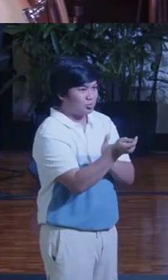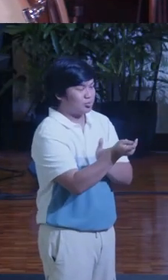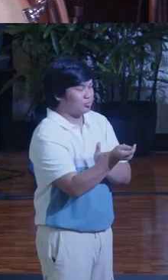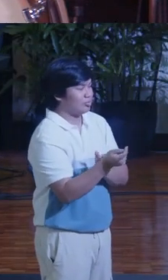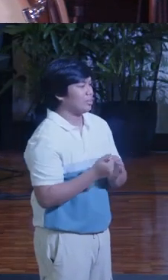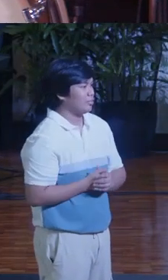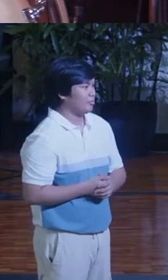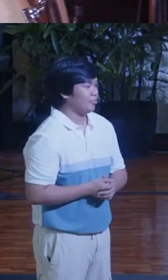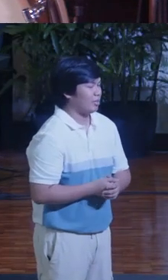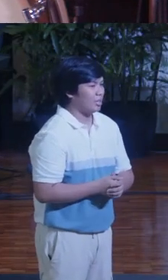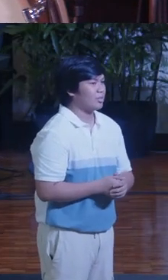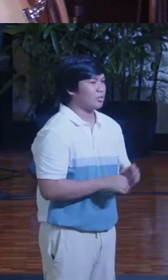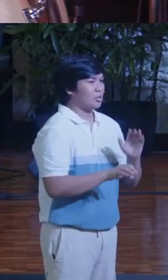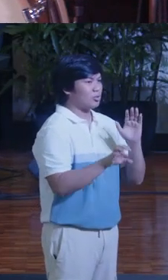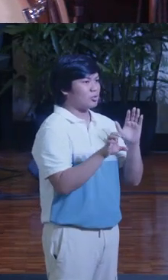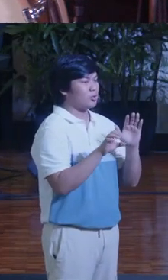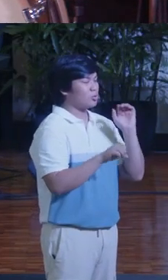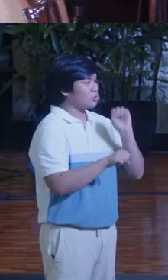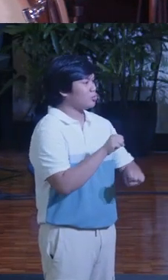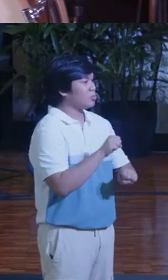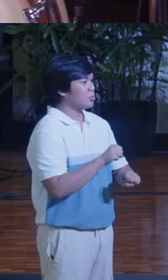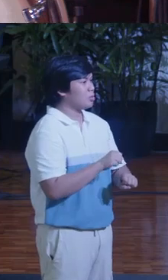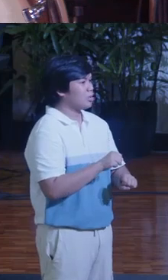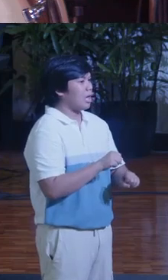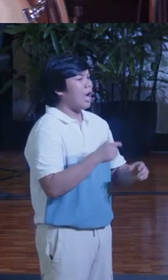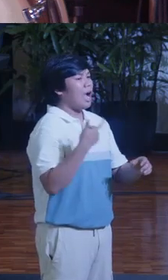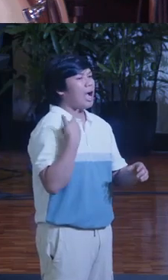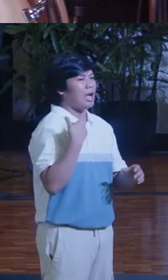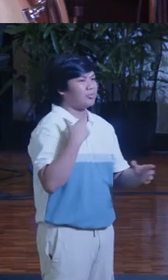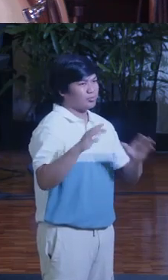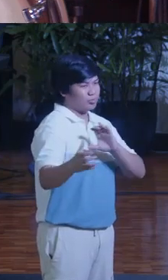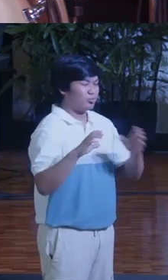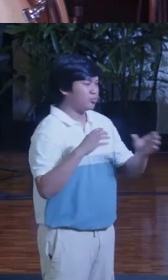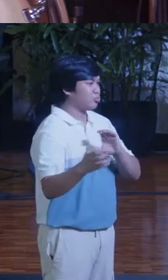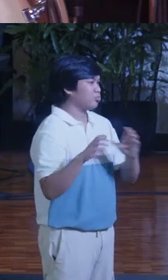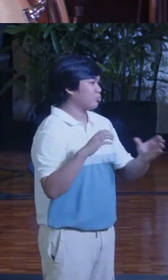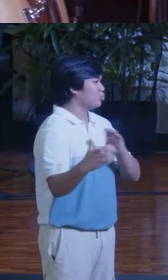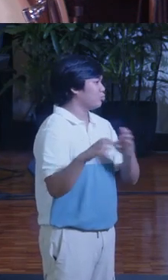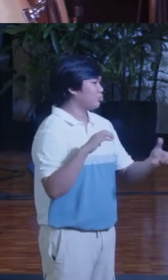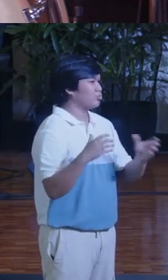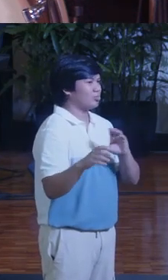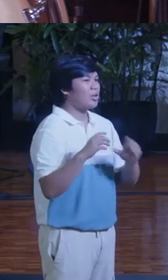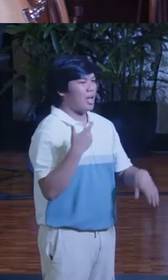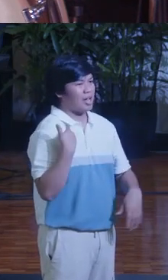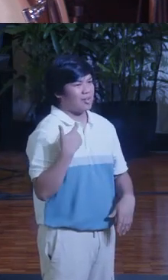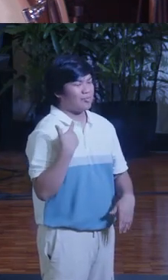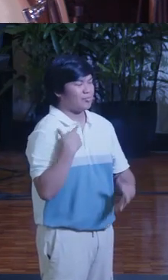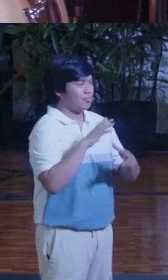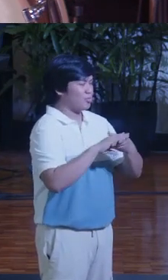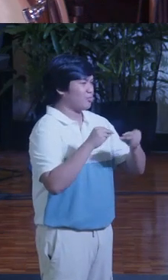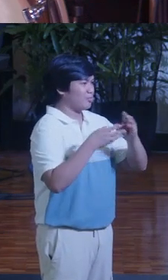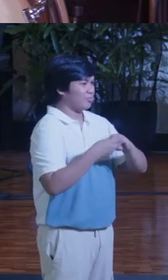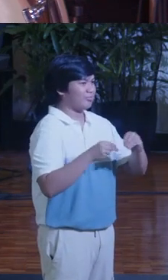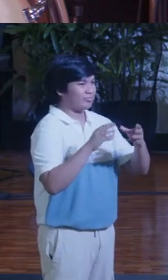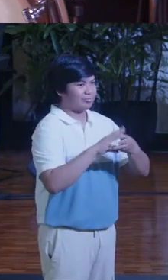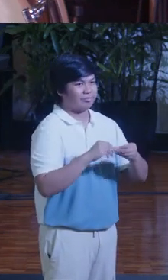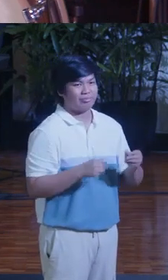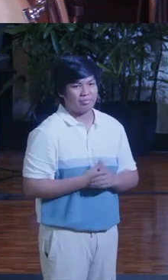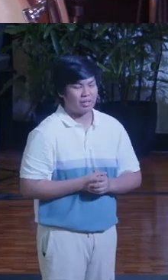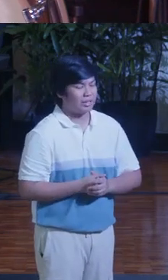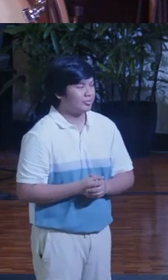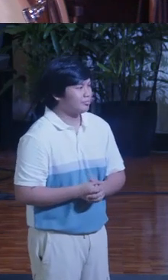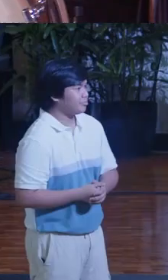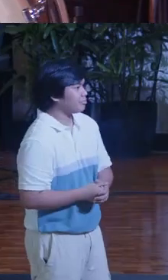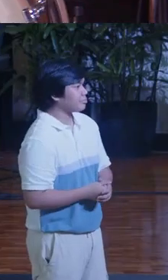C.S. Lewis, ang gospel, ang substitutionary atoning death ni Kristo Jesus. So may